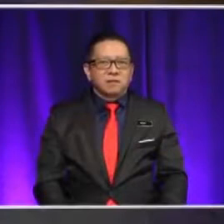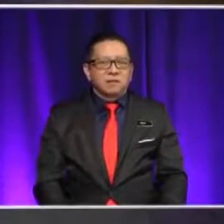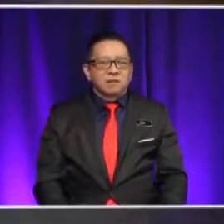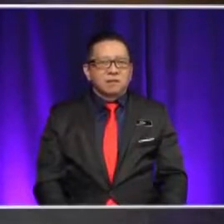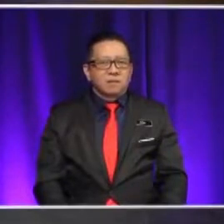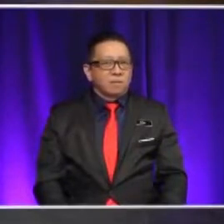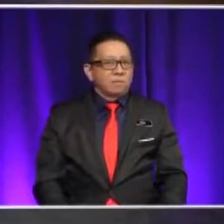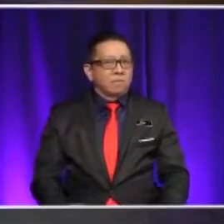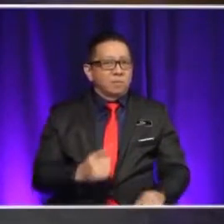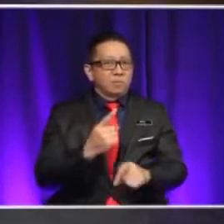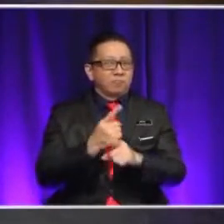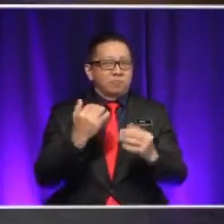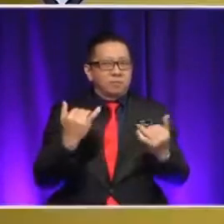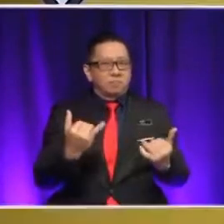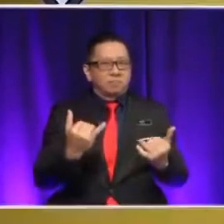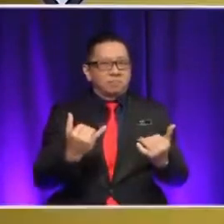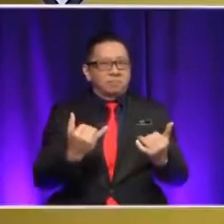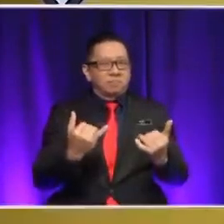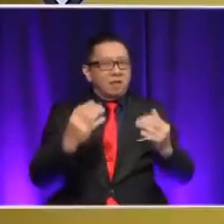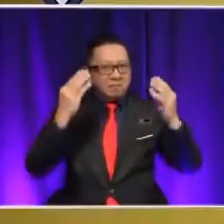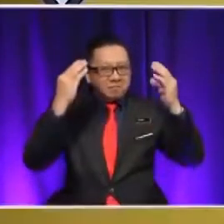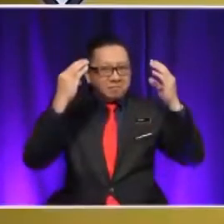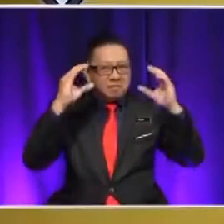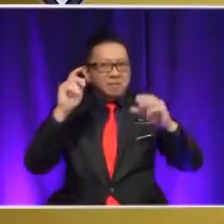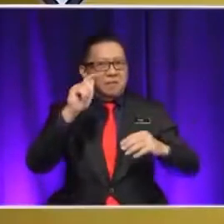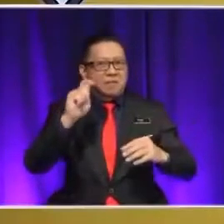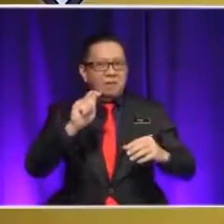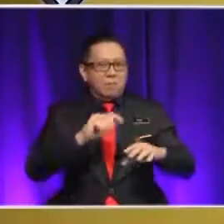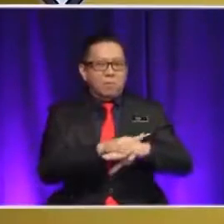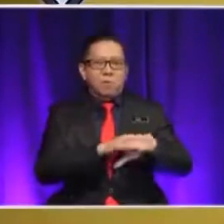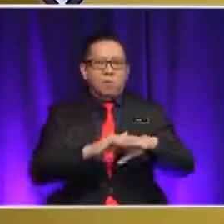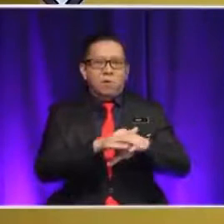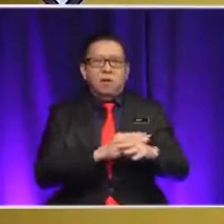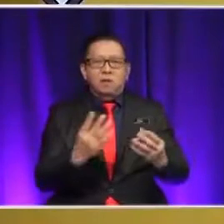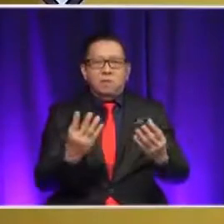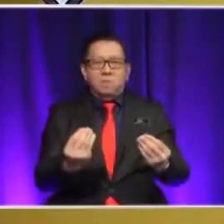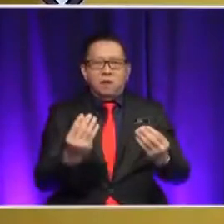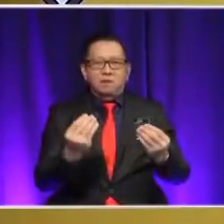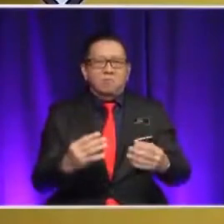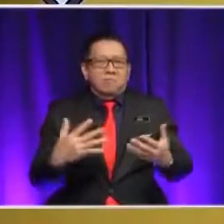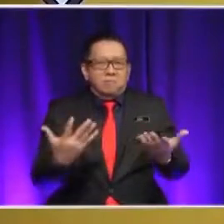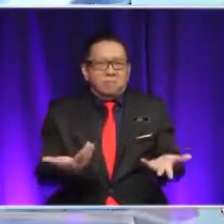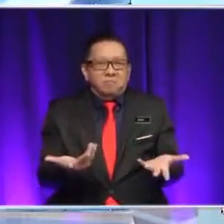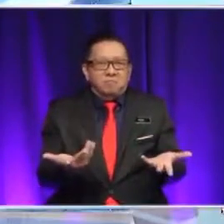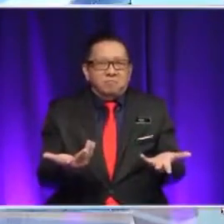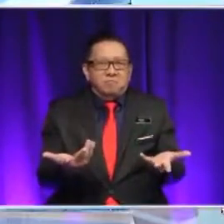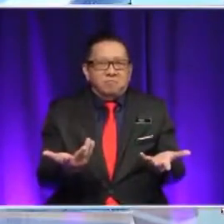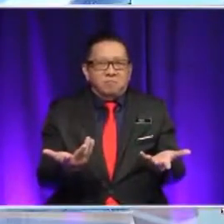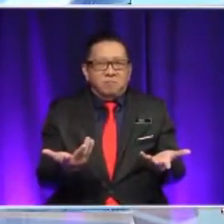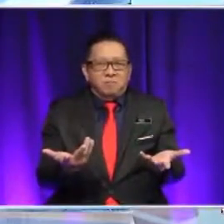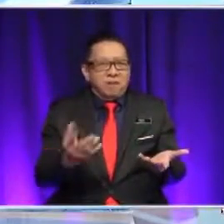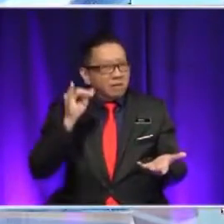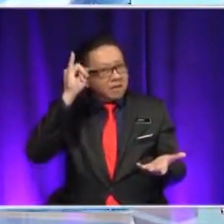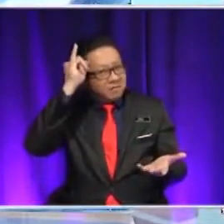Luwak White dia bacotnya tadi itu kena basah-basah macam-macam Oke kesini